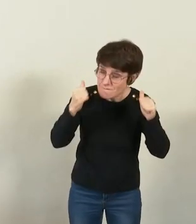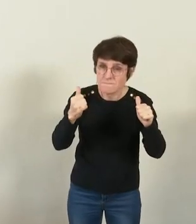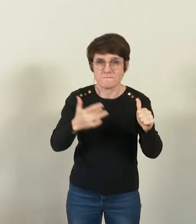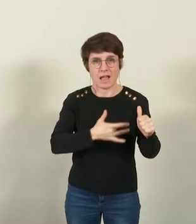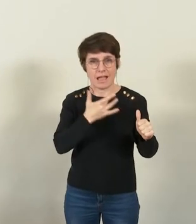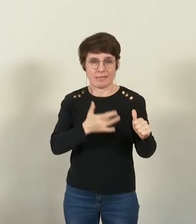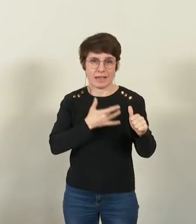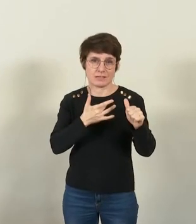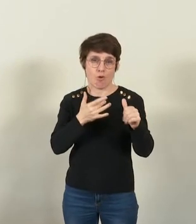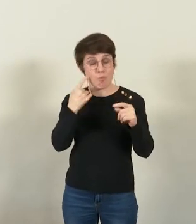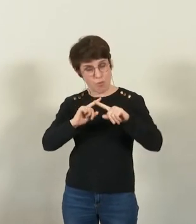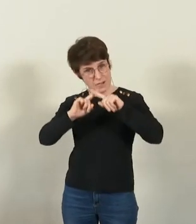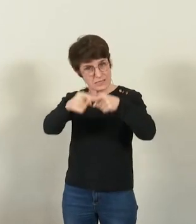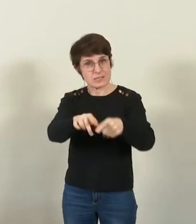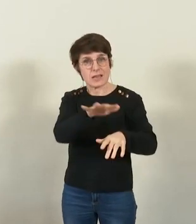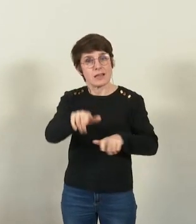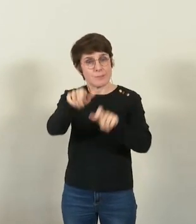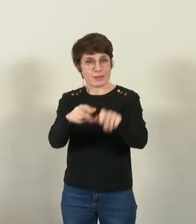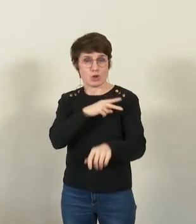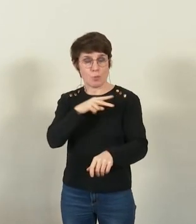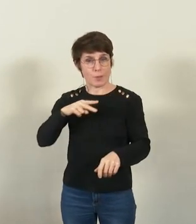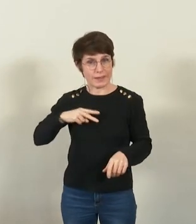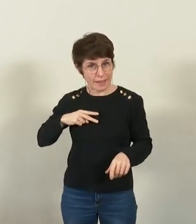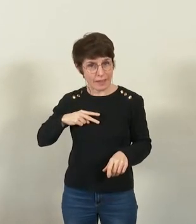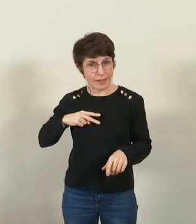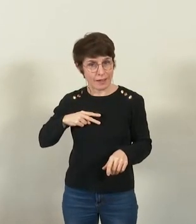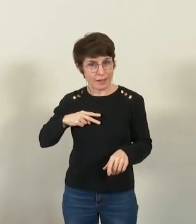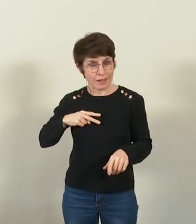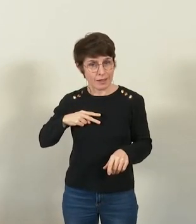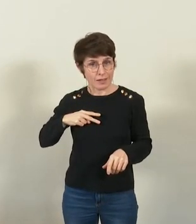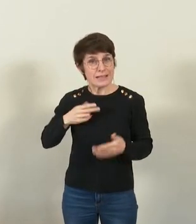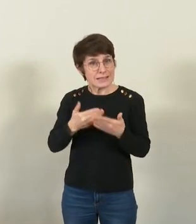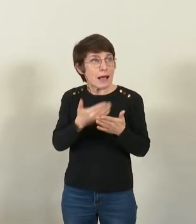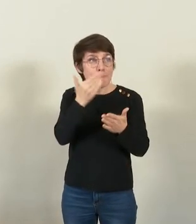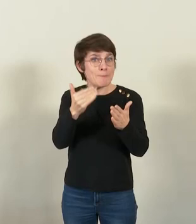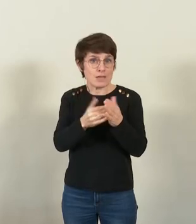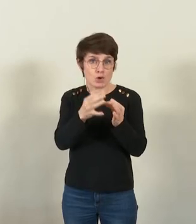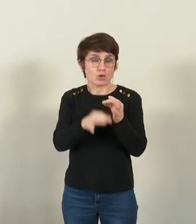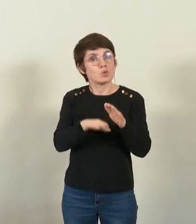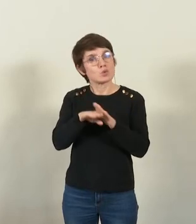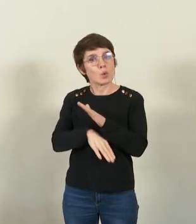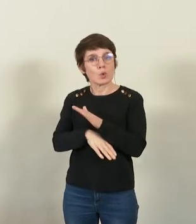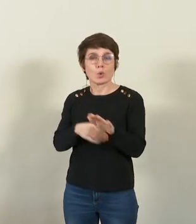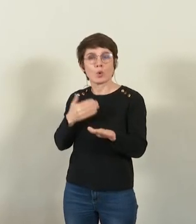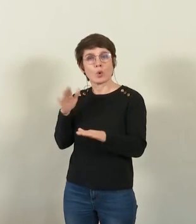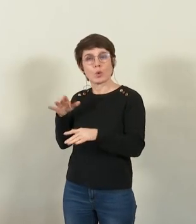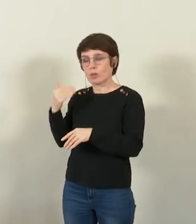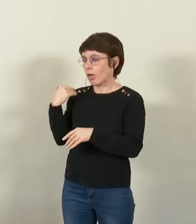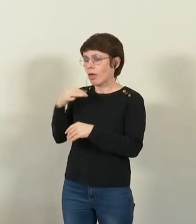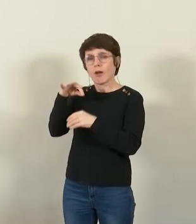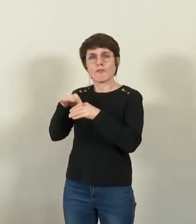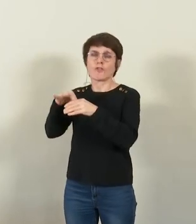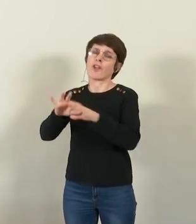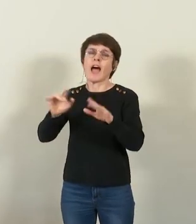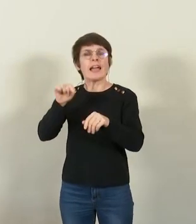vis-à-vis des propriétaires bailleur que les dispositifs récemment voté de plafonnement des